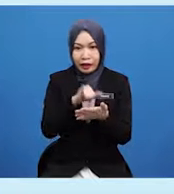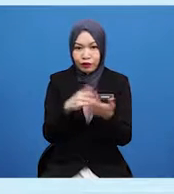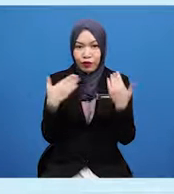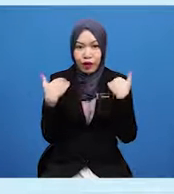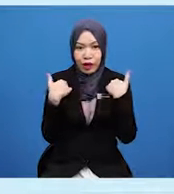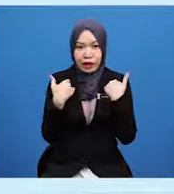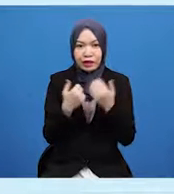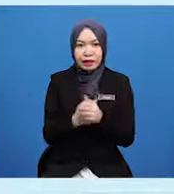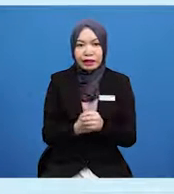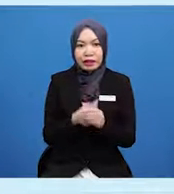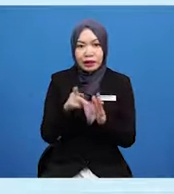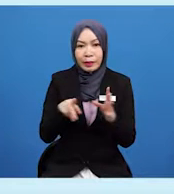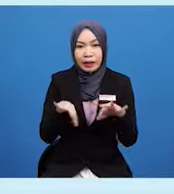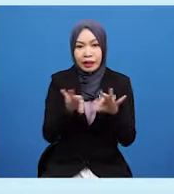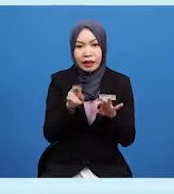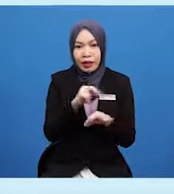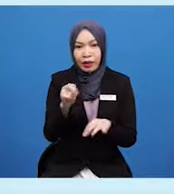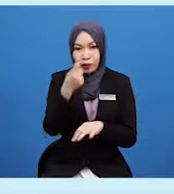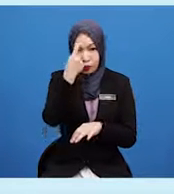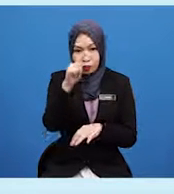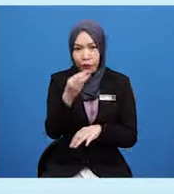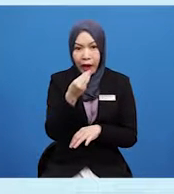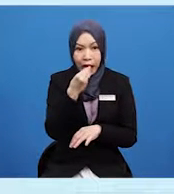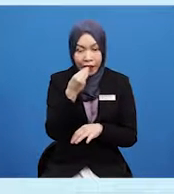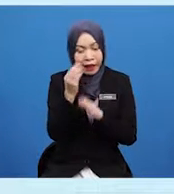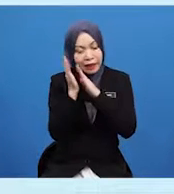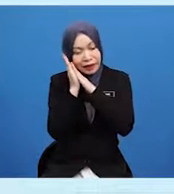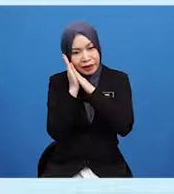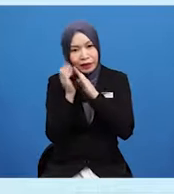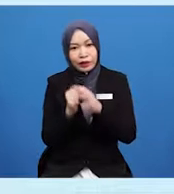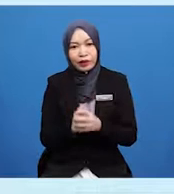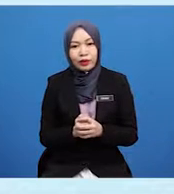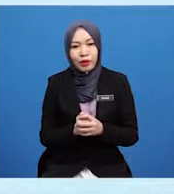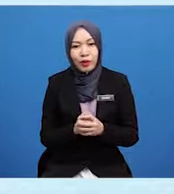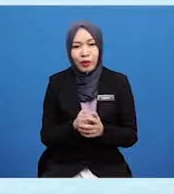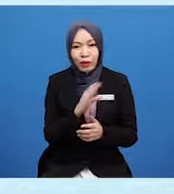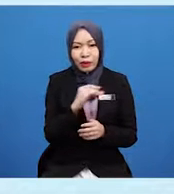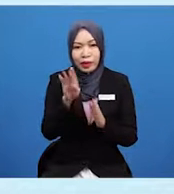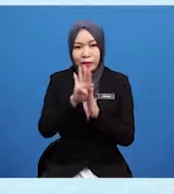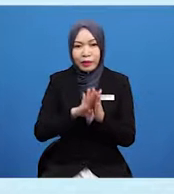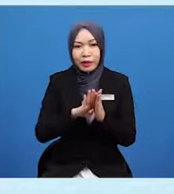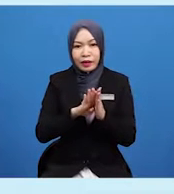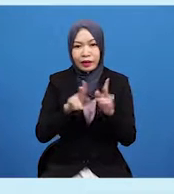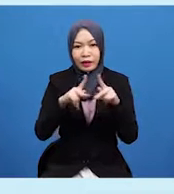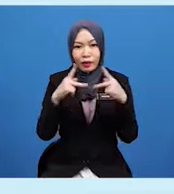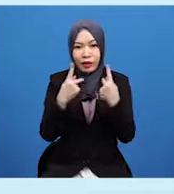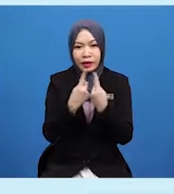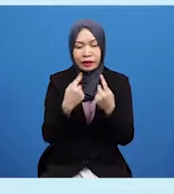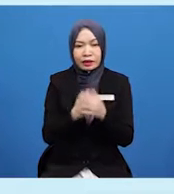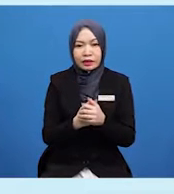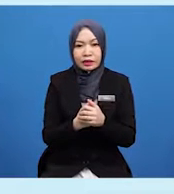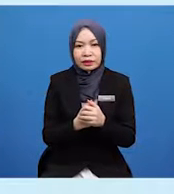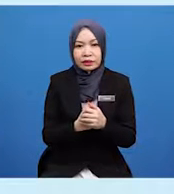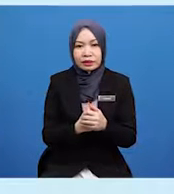tidur memakai pakaian Hai bekeluarga perbedaannya ke taruh di antara